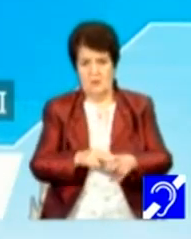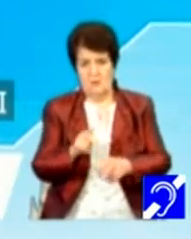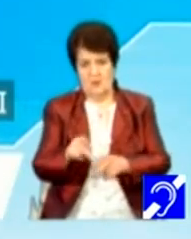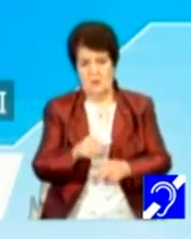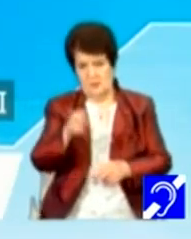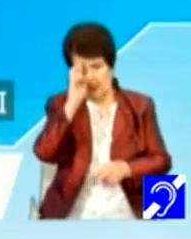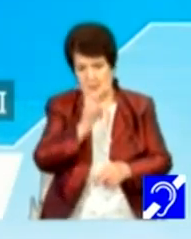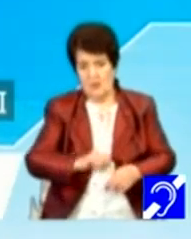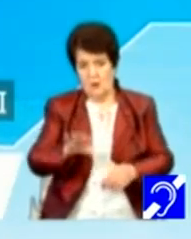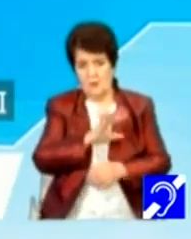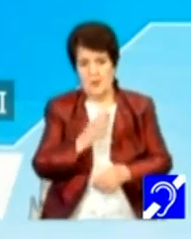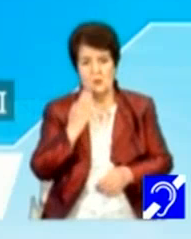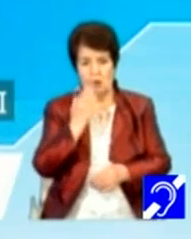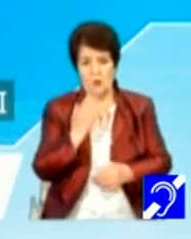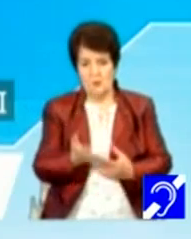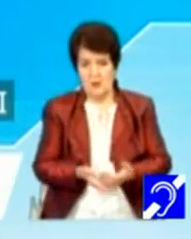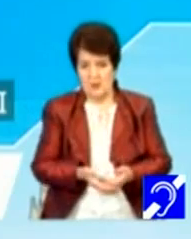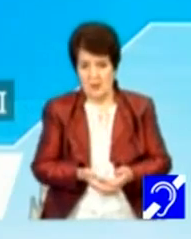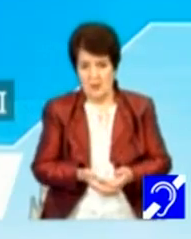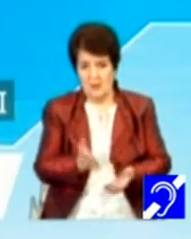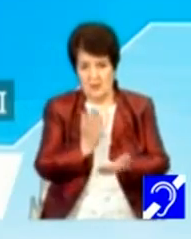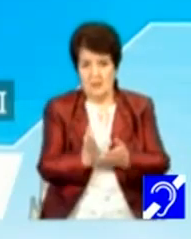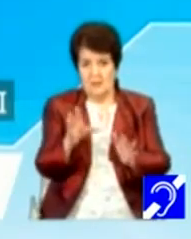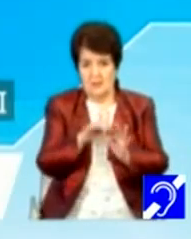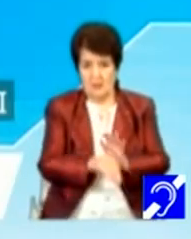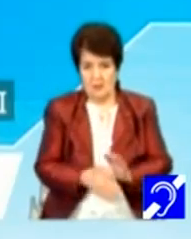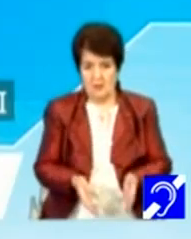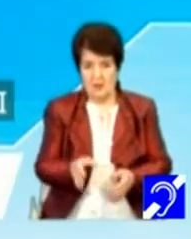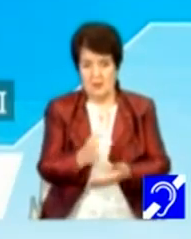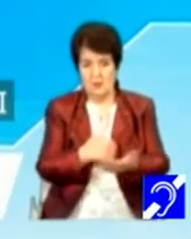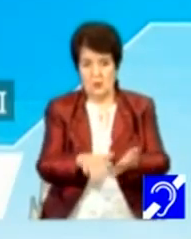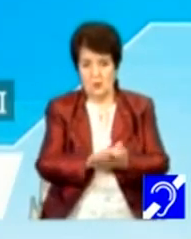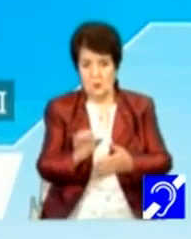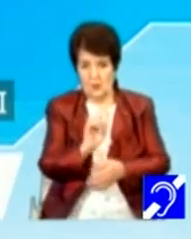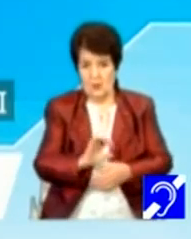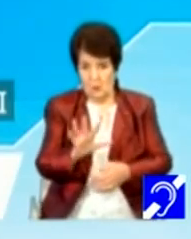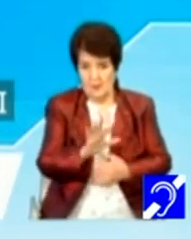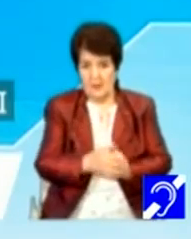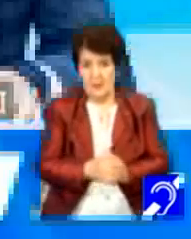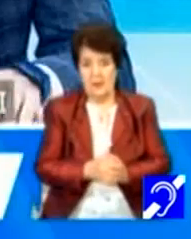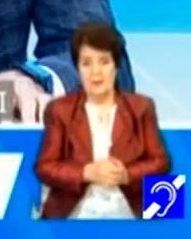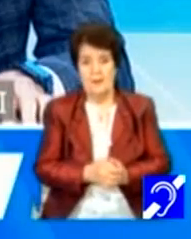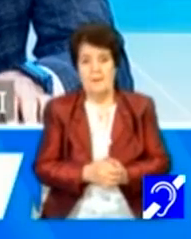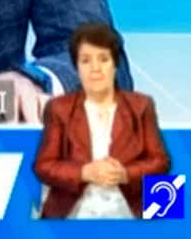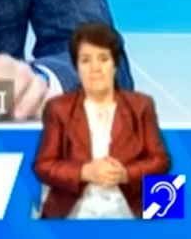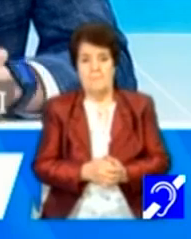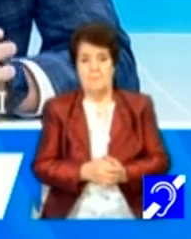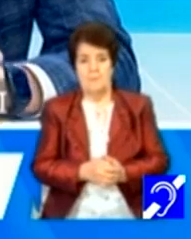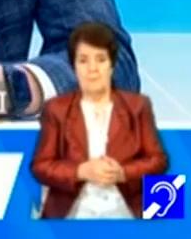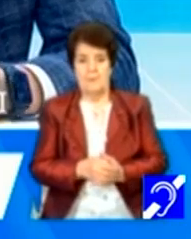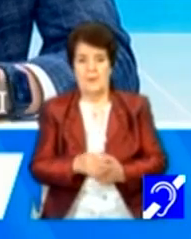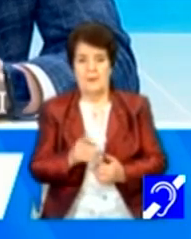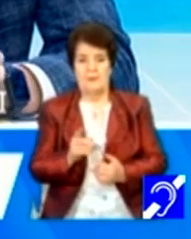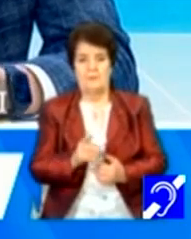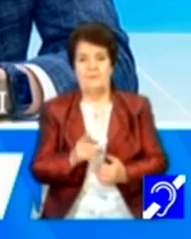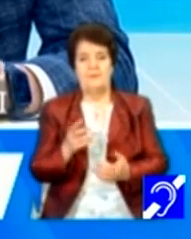stat european. România nu funcționează de capul ei. România este integrată plenar în structurile euroatlantice și europene. Este condamnat definitiv, trebuie să stea la